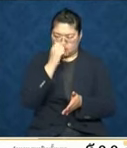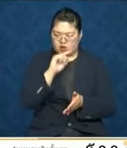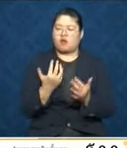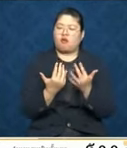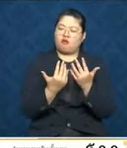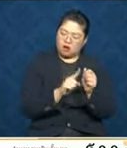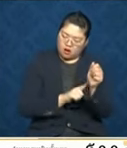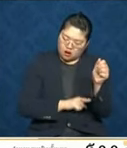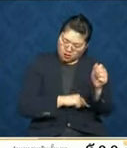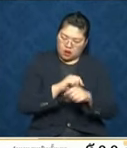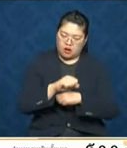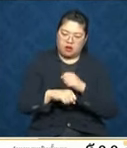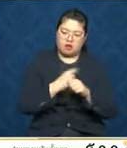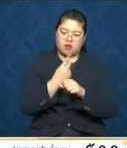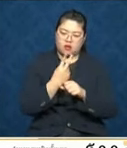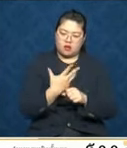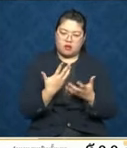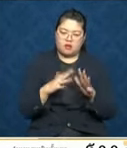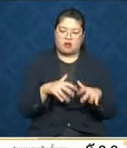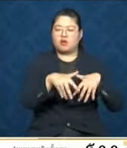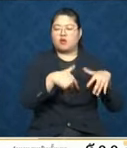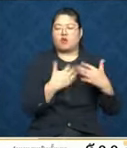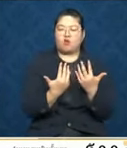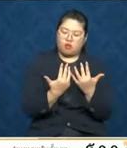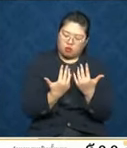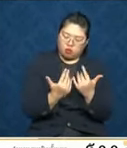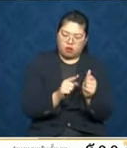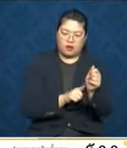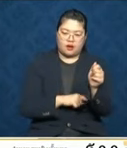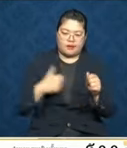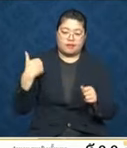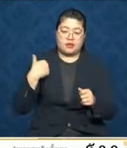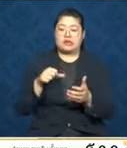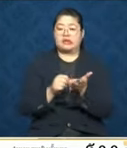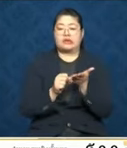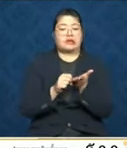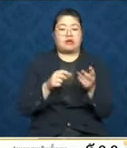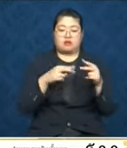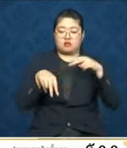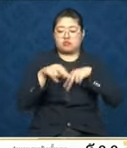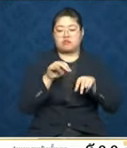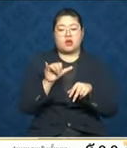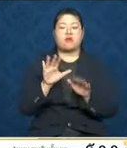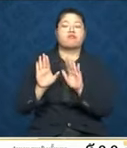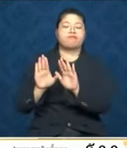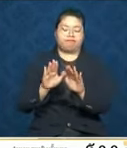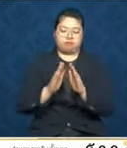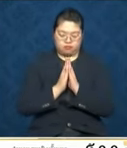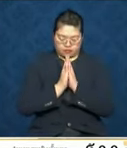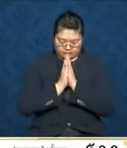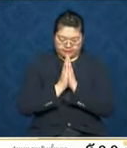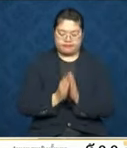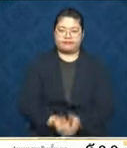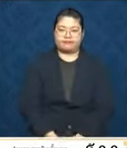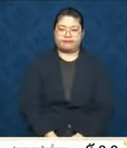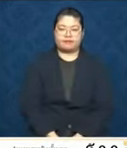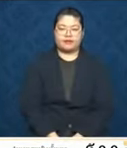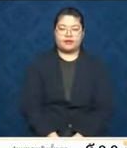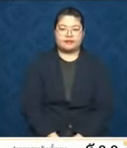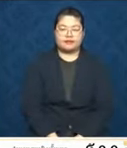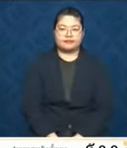อกันมาหลายปีแล้วแล้วประชาชนในพื้นที่ผมก็รอกันมาหลายปีแล้วแต่ยังไม่ได้รับการแก้ไขสักทีไงขอฝากเท่านี้ครับขอบคุณมากครับ